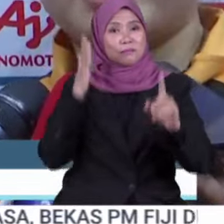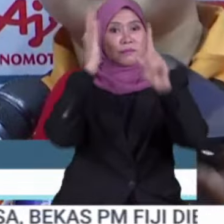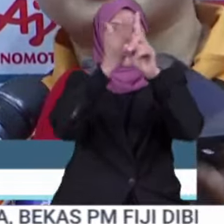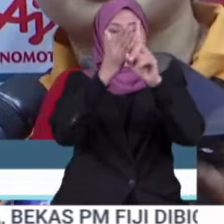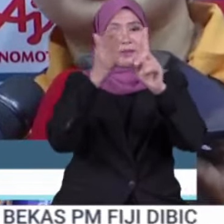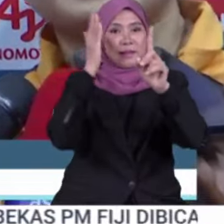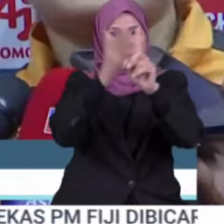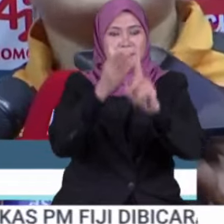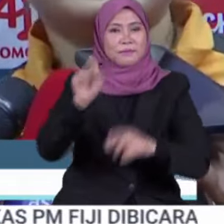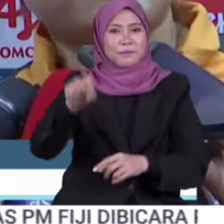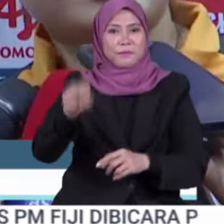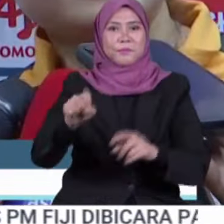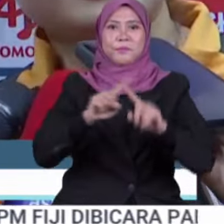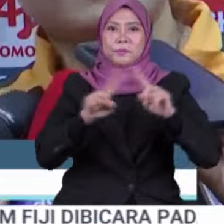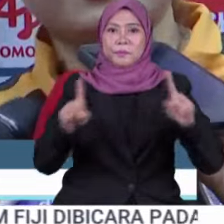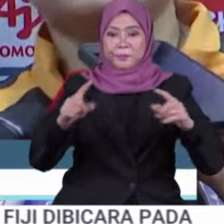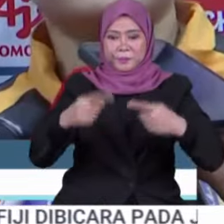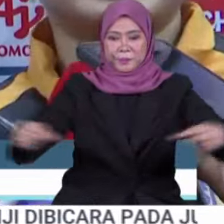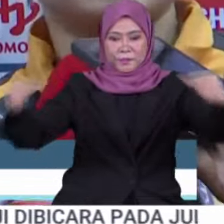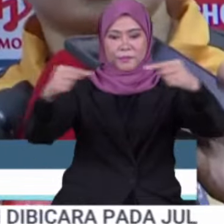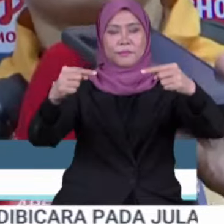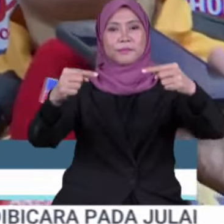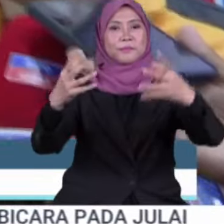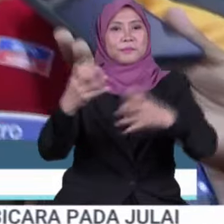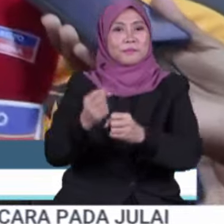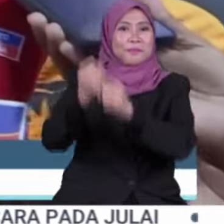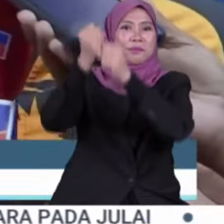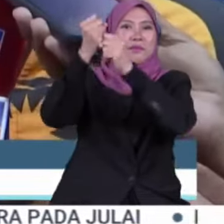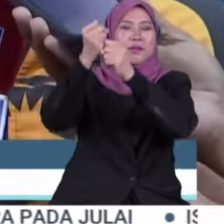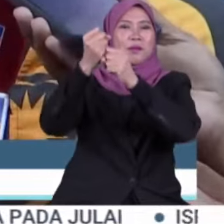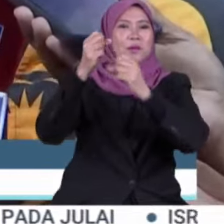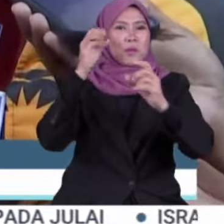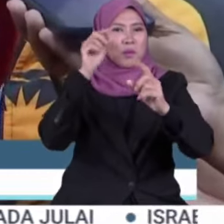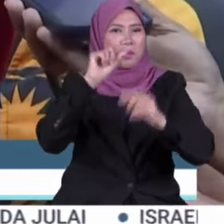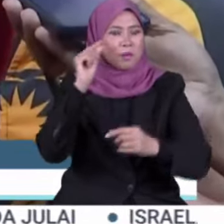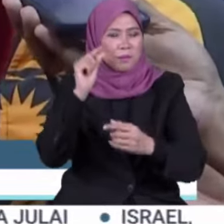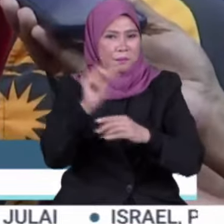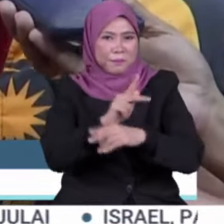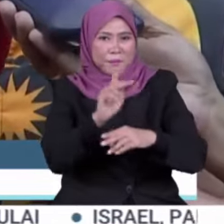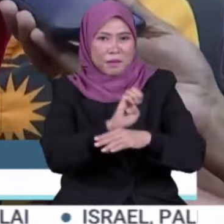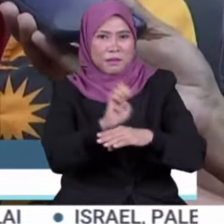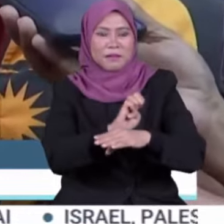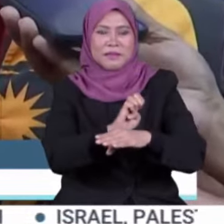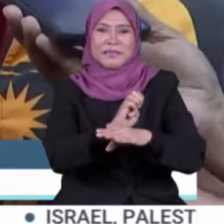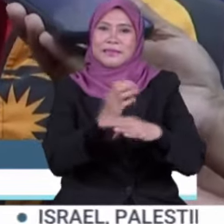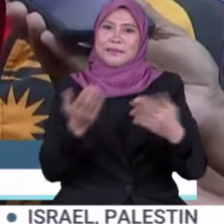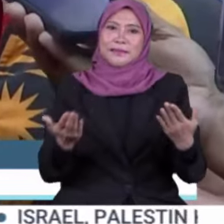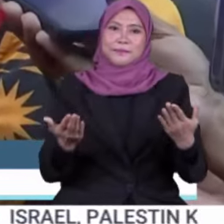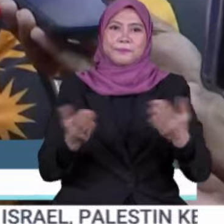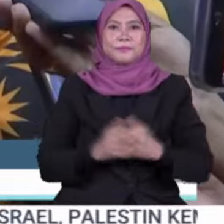Yeah, but yeah, in the final we want to win gold. But yeah,